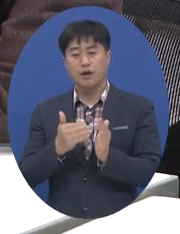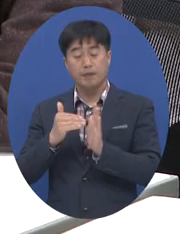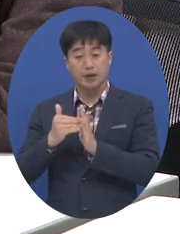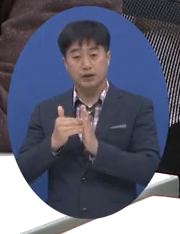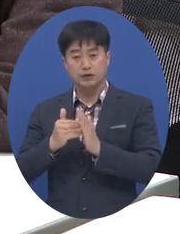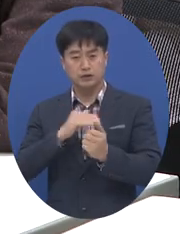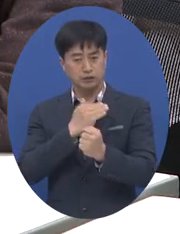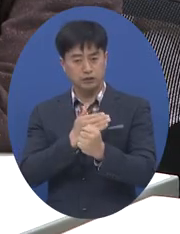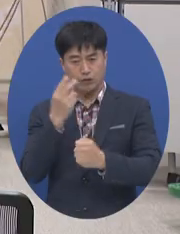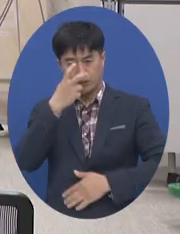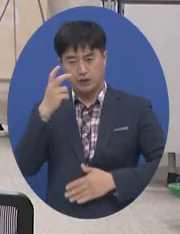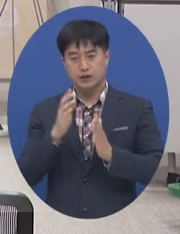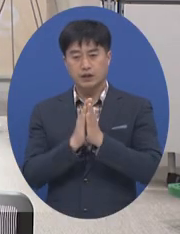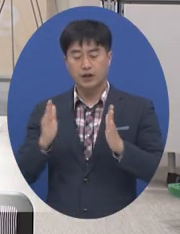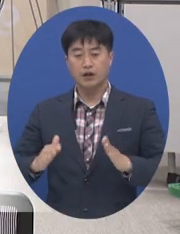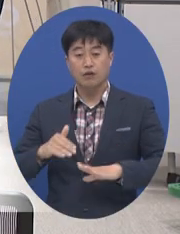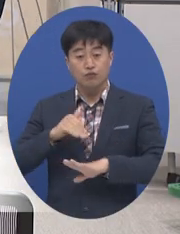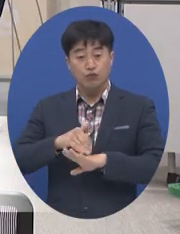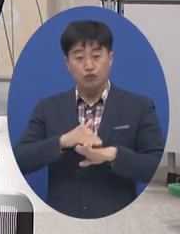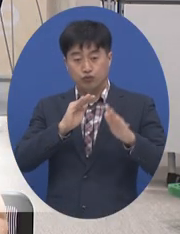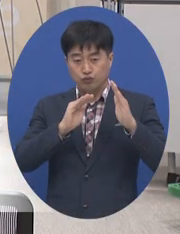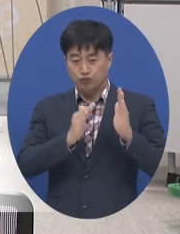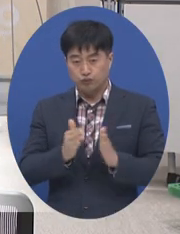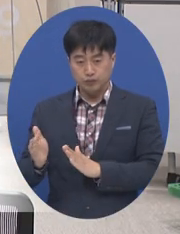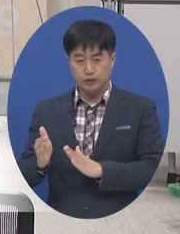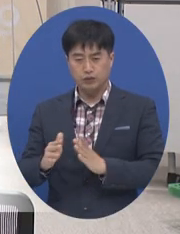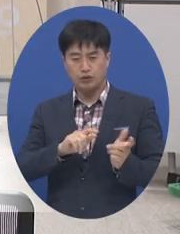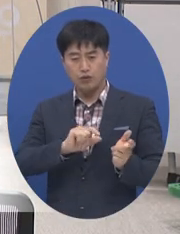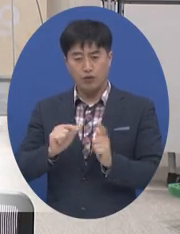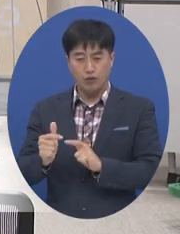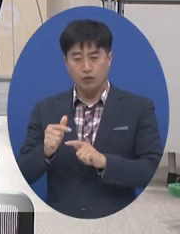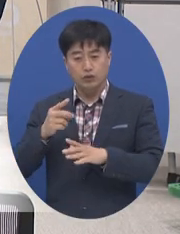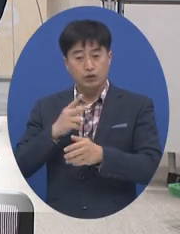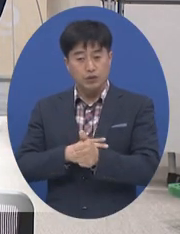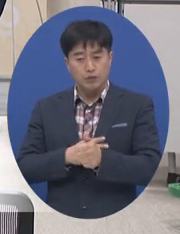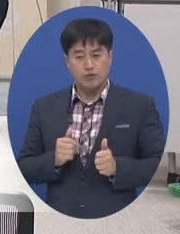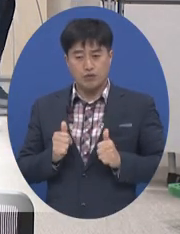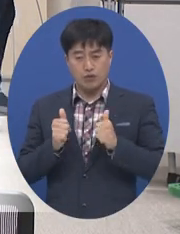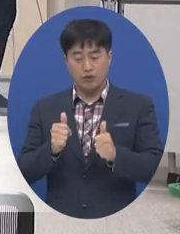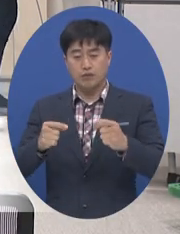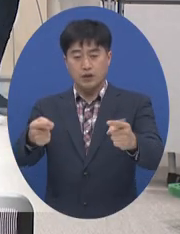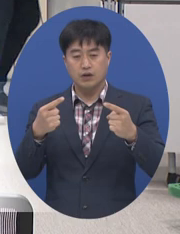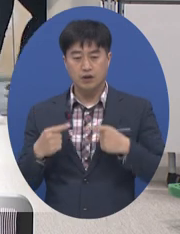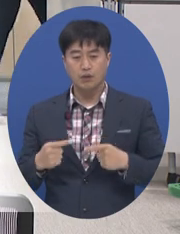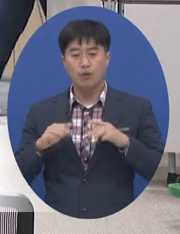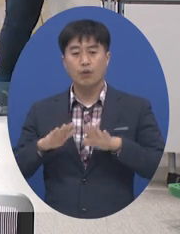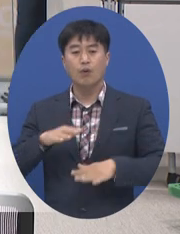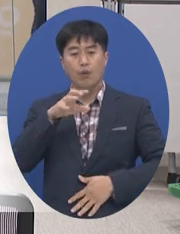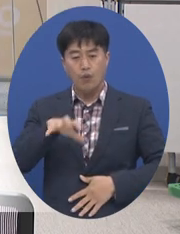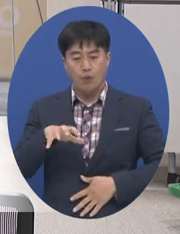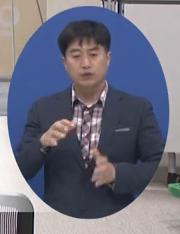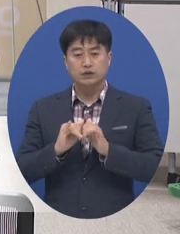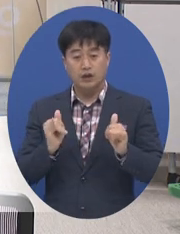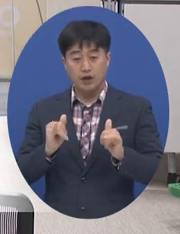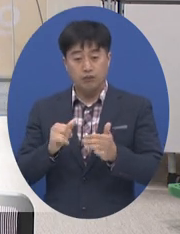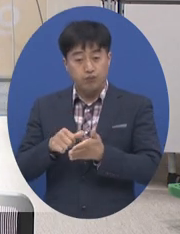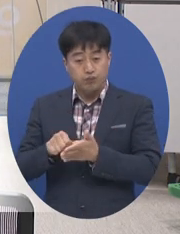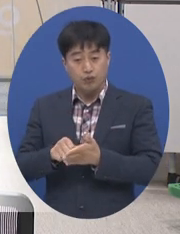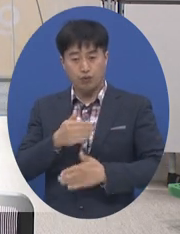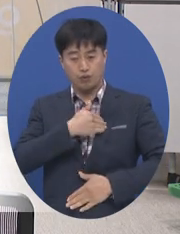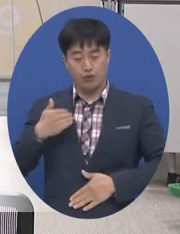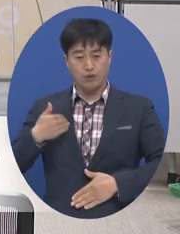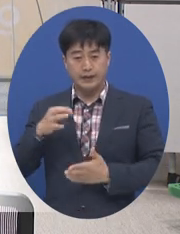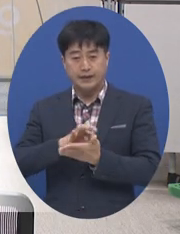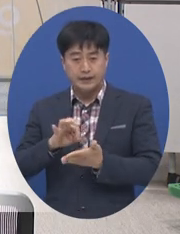점검이 이루어졌습니다. 훈련 준비 단계부터 여러 임직원 선생님들이 열심히 참여를 해주셨고요. 오늘 공간과 인력, 물품